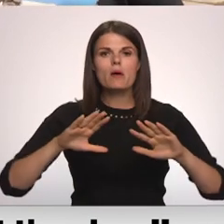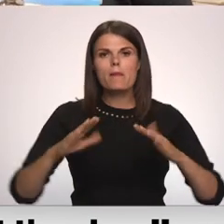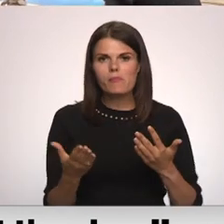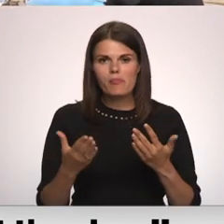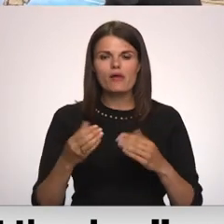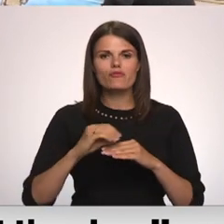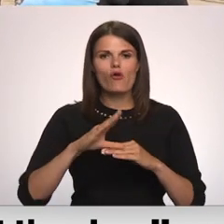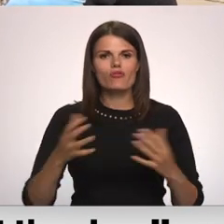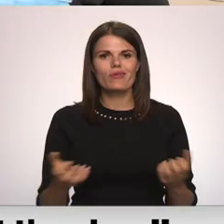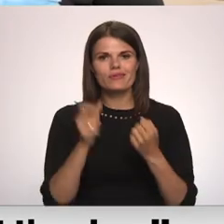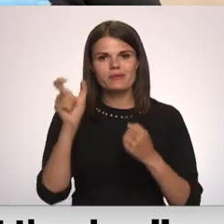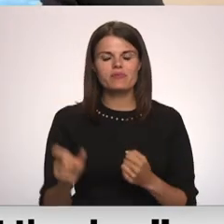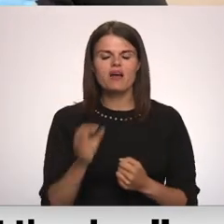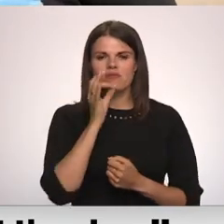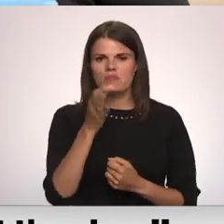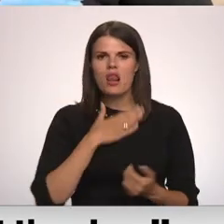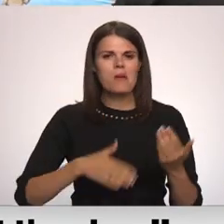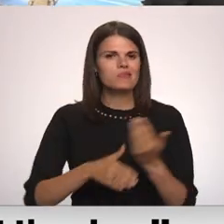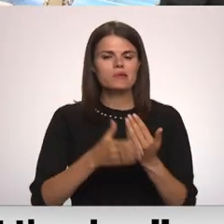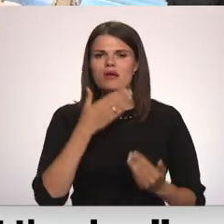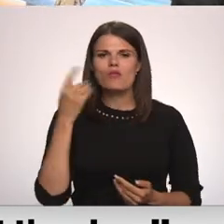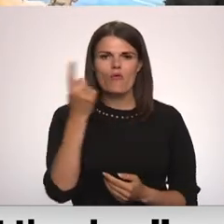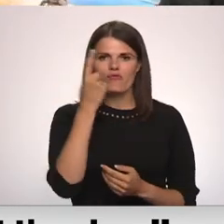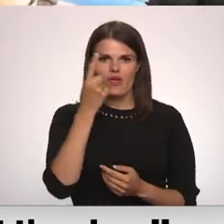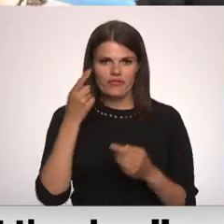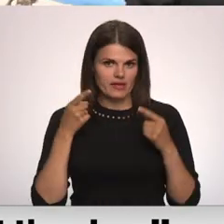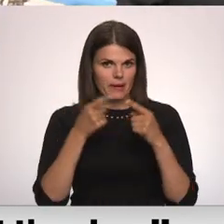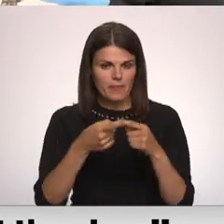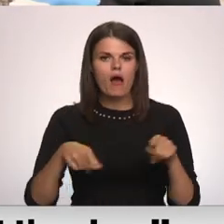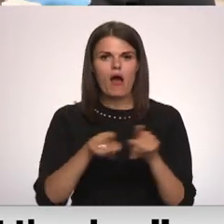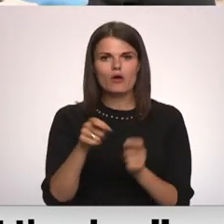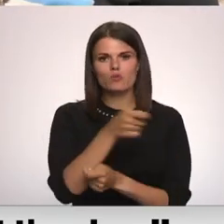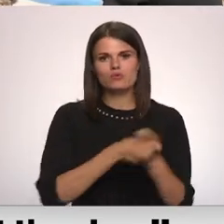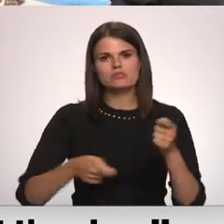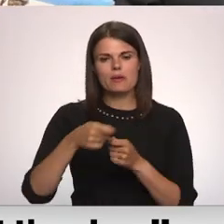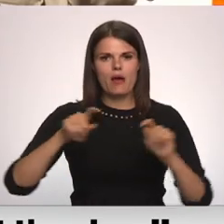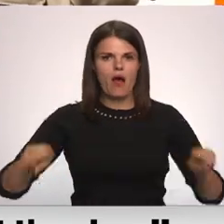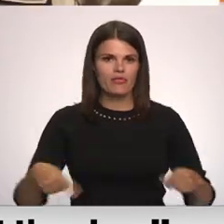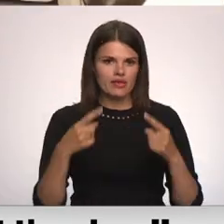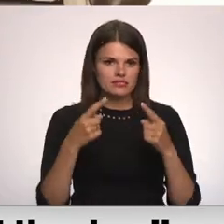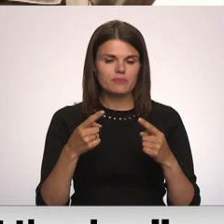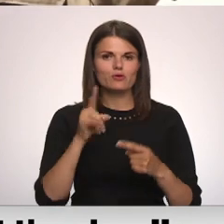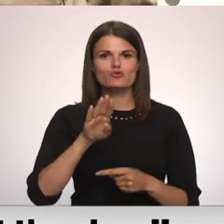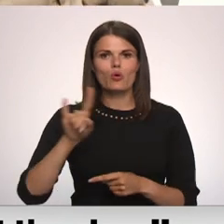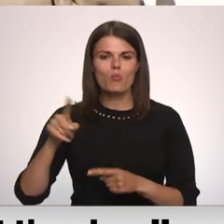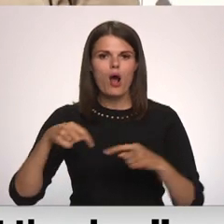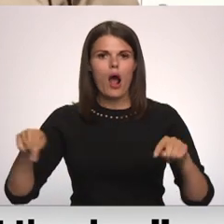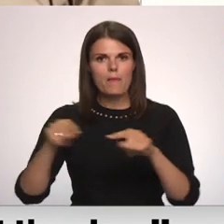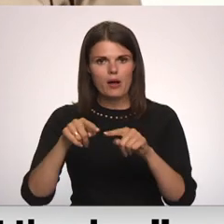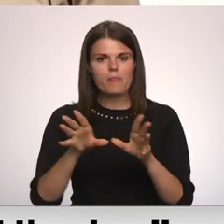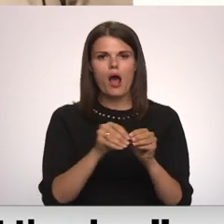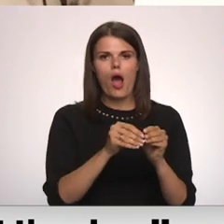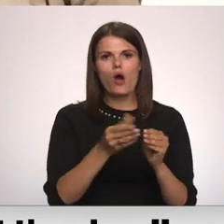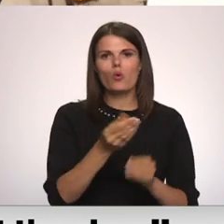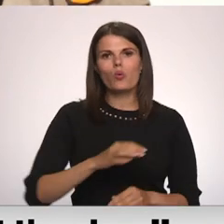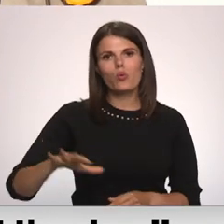fonda dibinātāji atzīst, ka labdarība nav vienīgais mērķis. Tā ir arī uzņēmējdarbības attīstība Sumu apgabalam ar Kurzemi,